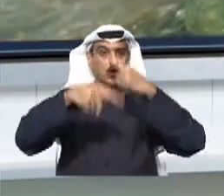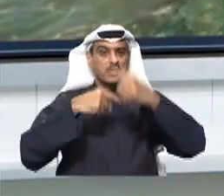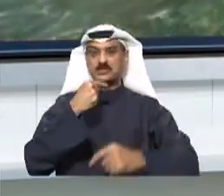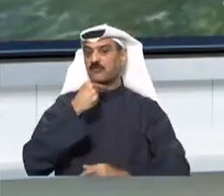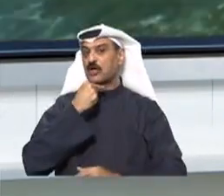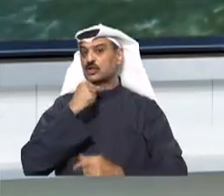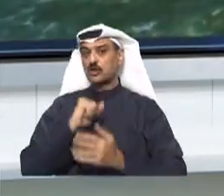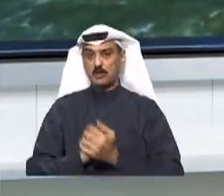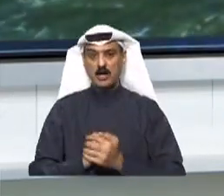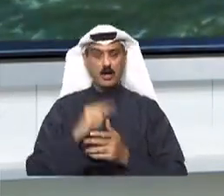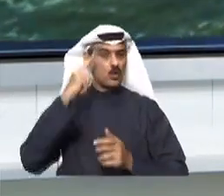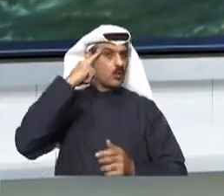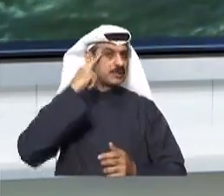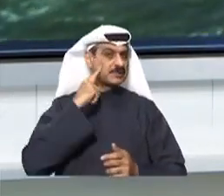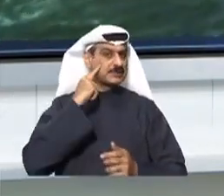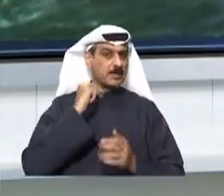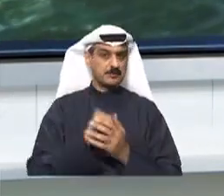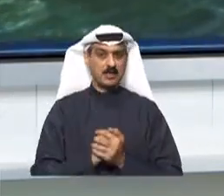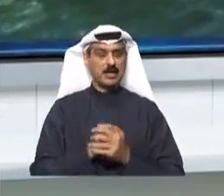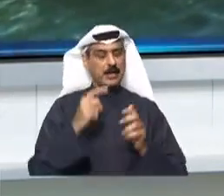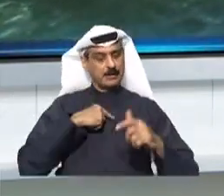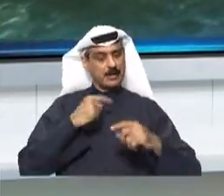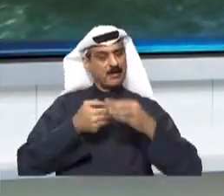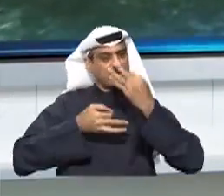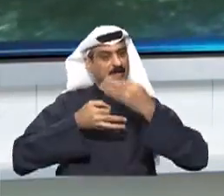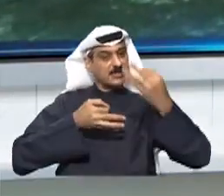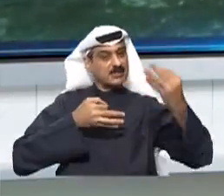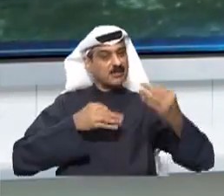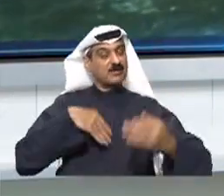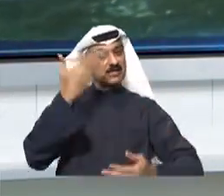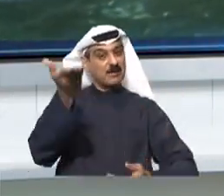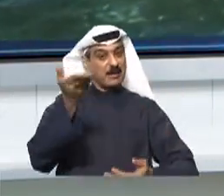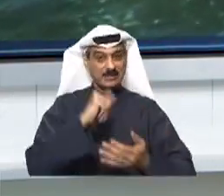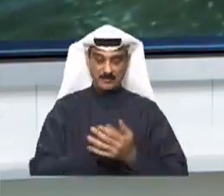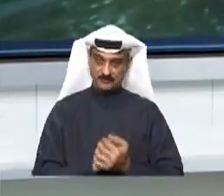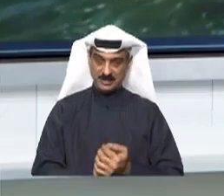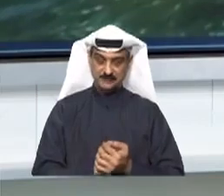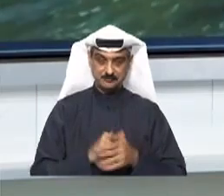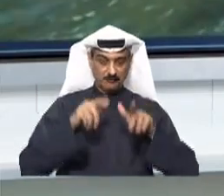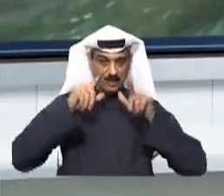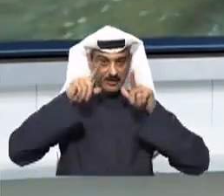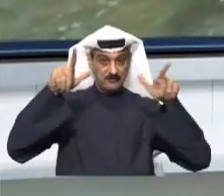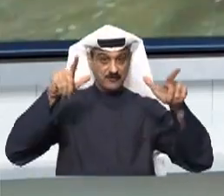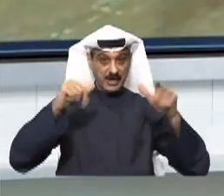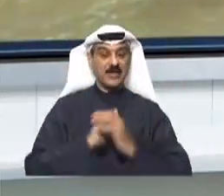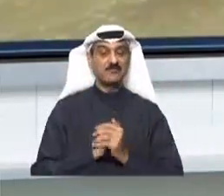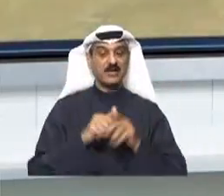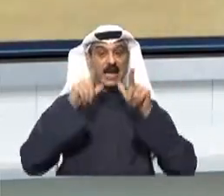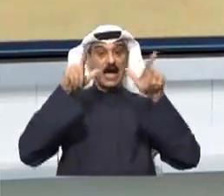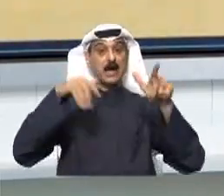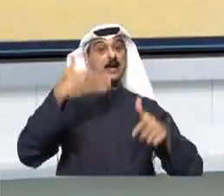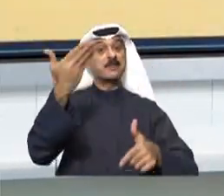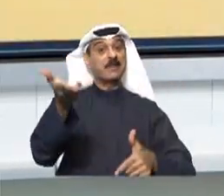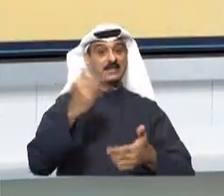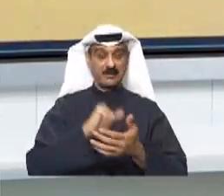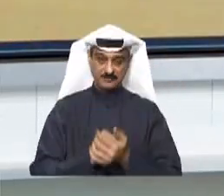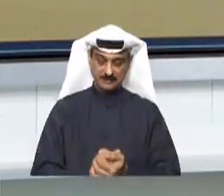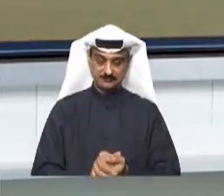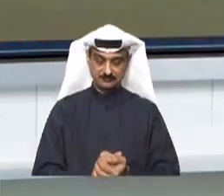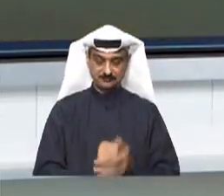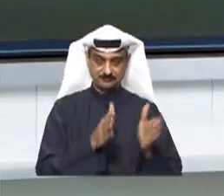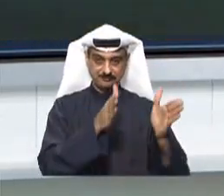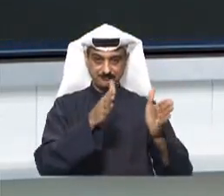الجمعة وكذلك في يوم السبت. راح نوافيكم في تفاصيل أكثر عنها خلال هذه النشرة وأيضا خلال نشراتنا القادمة. أما